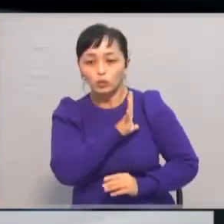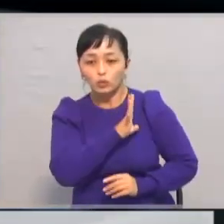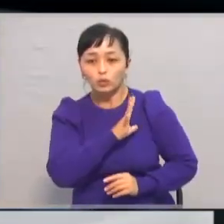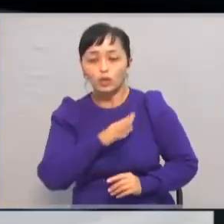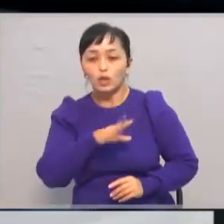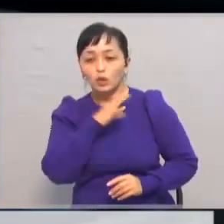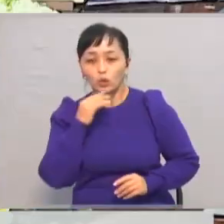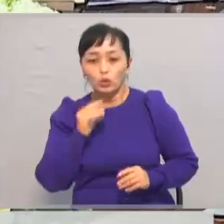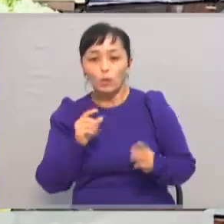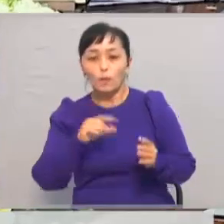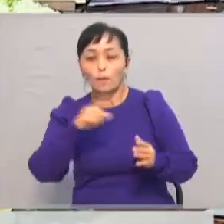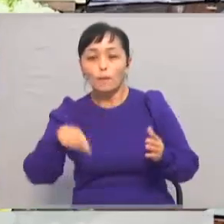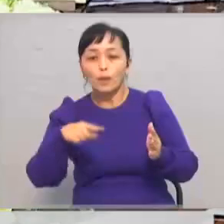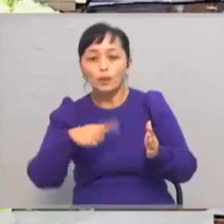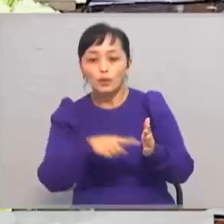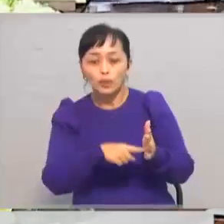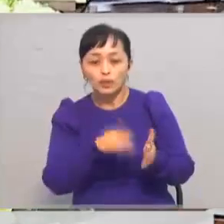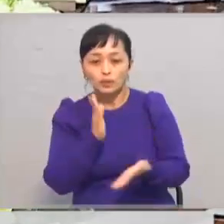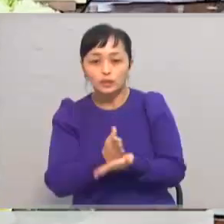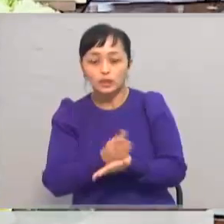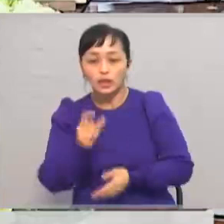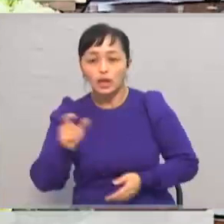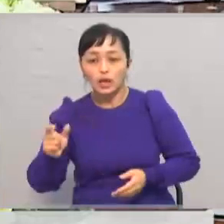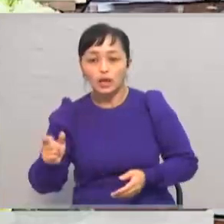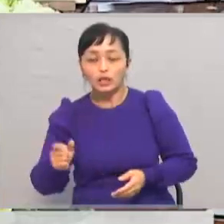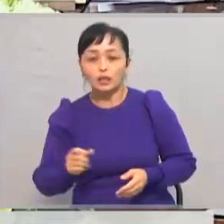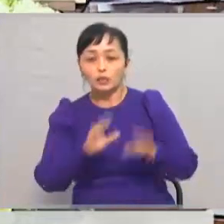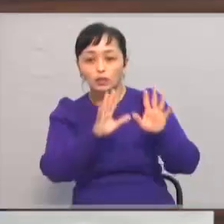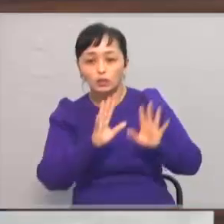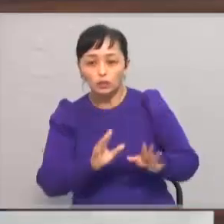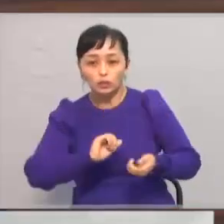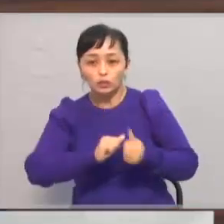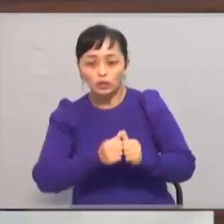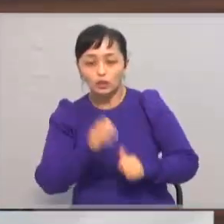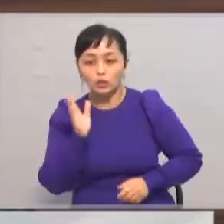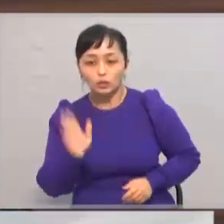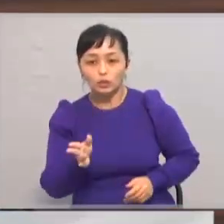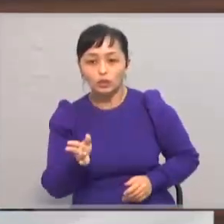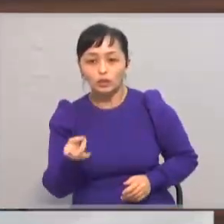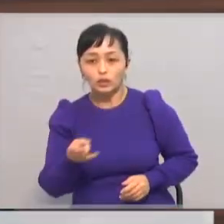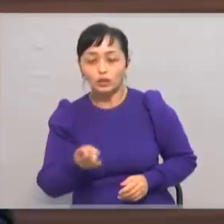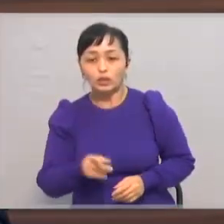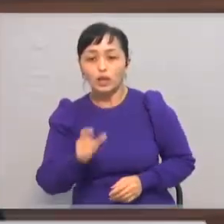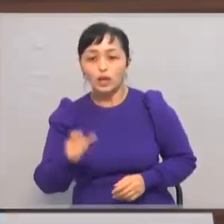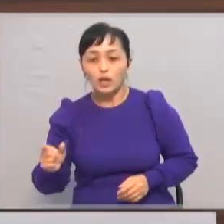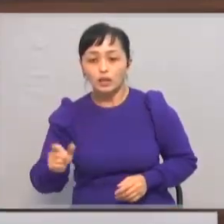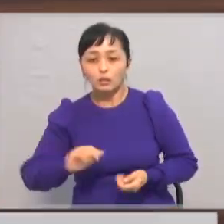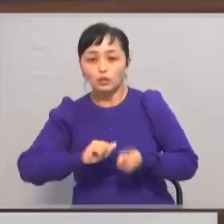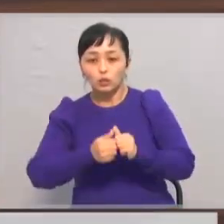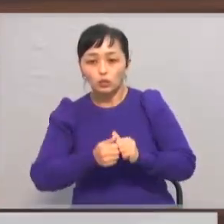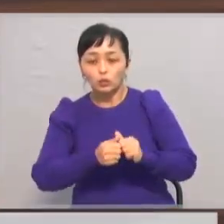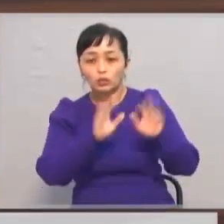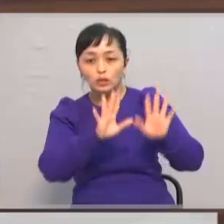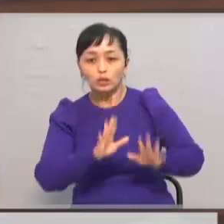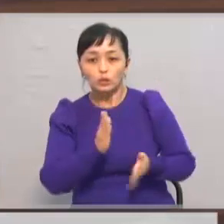ішінде ерекше ден қойылуы керек проблема адам құқығы мен хақының сақталуы болып отыр. Адам құқықтары жөніндегі уәкіл қызметінің